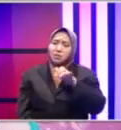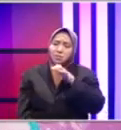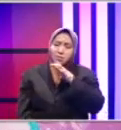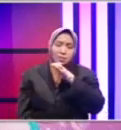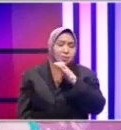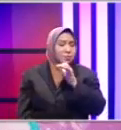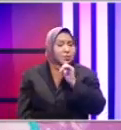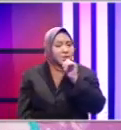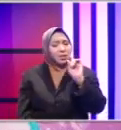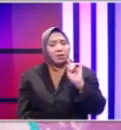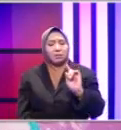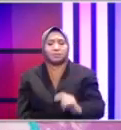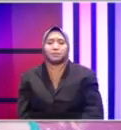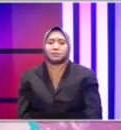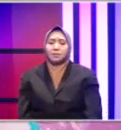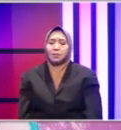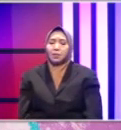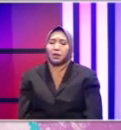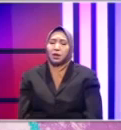ummahati him